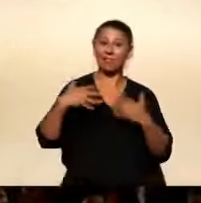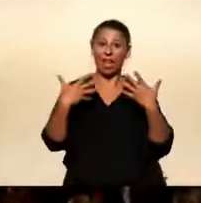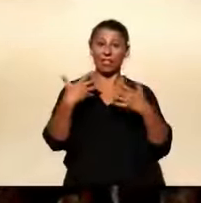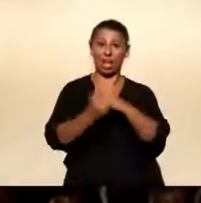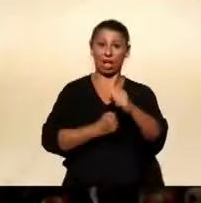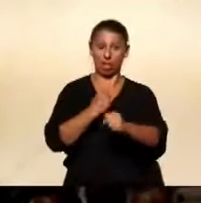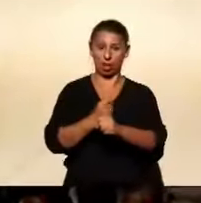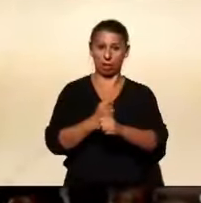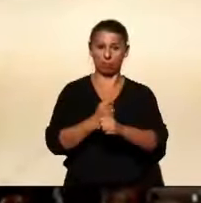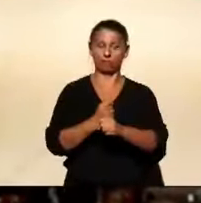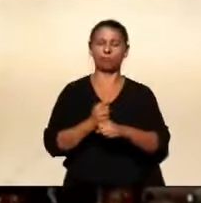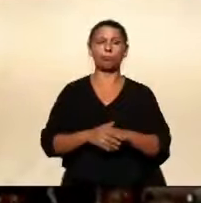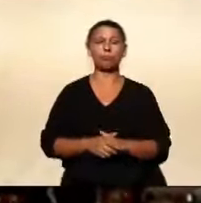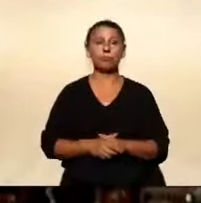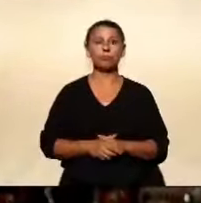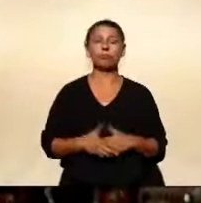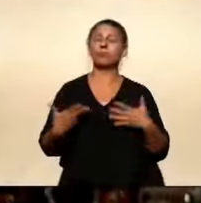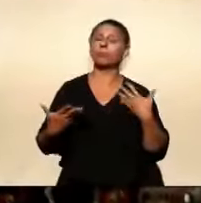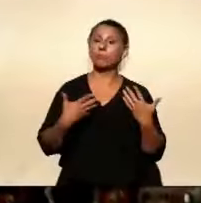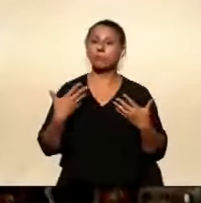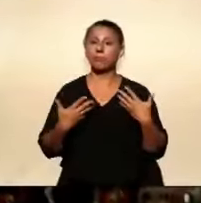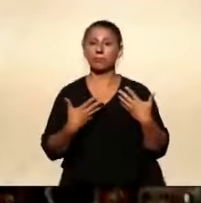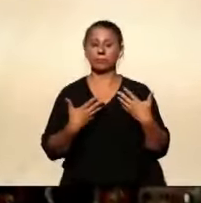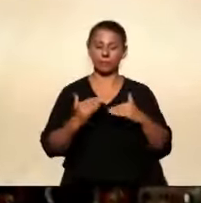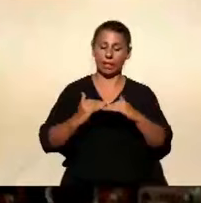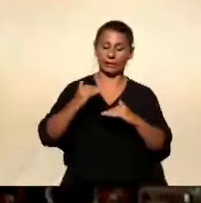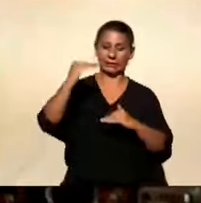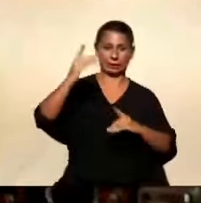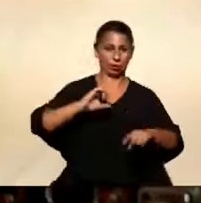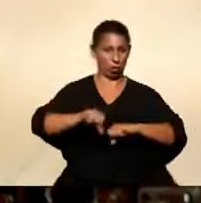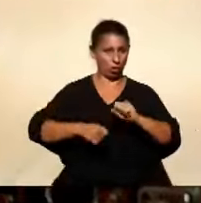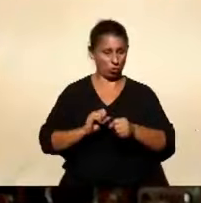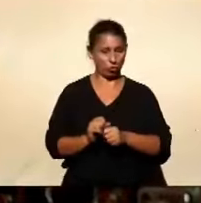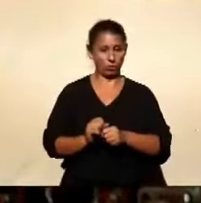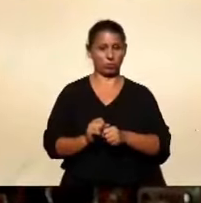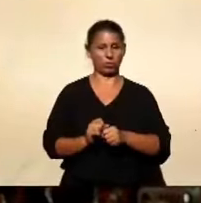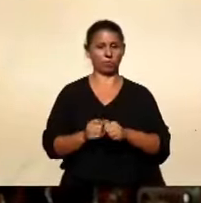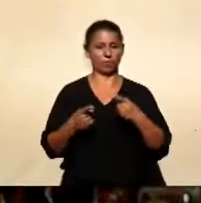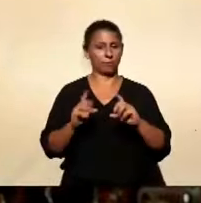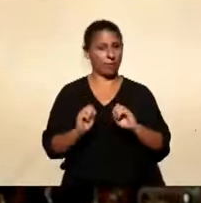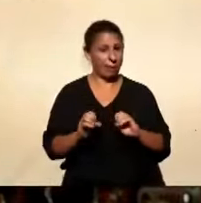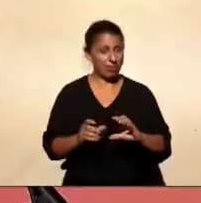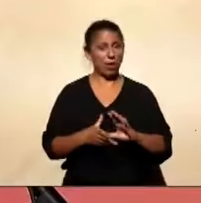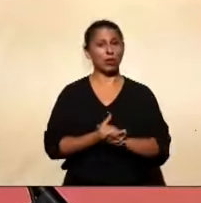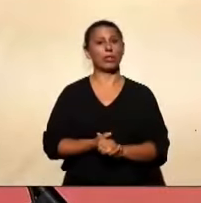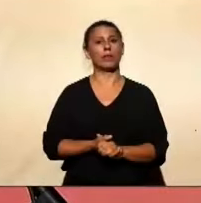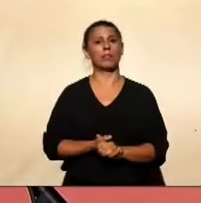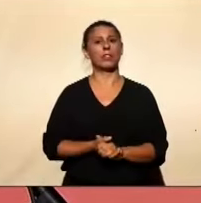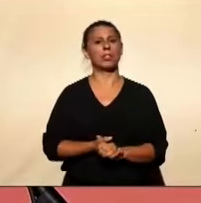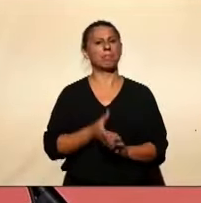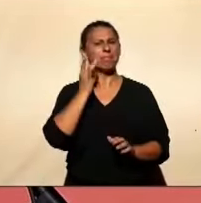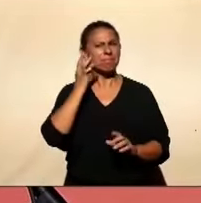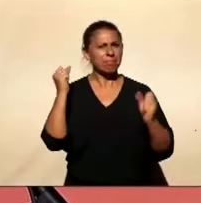δεκαετία, μέσα στους σύγχρονους ταξικούς αγώνες, διαπαιδαγωγήθηκε,